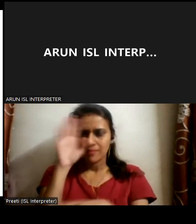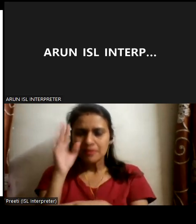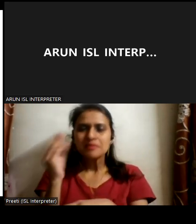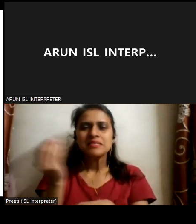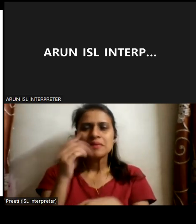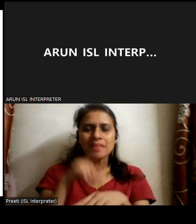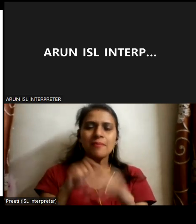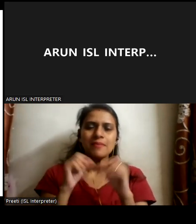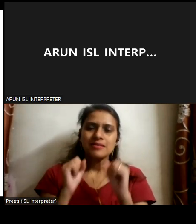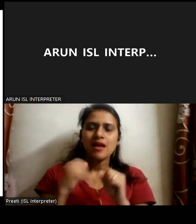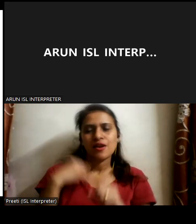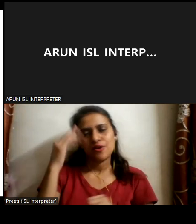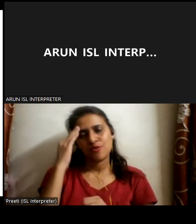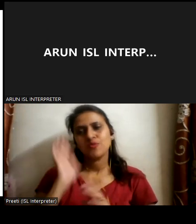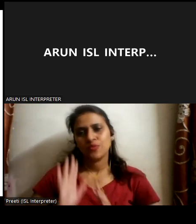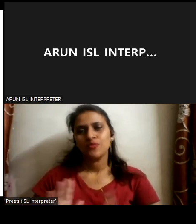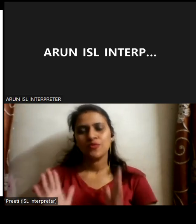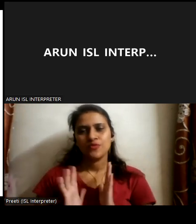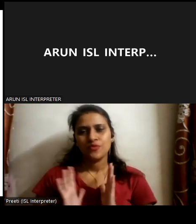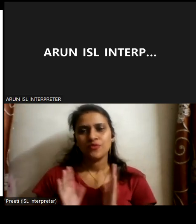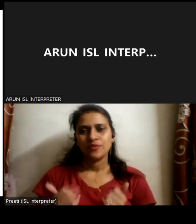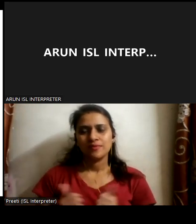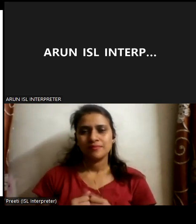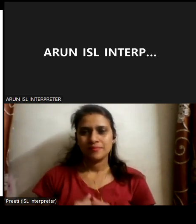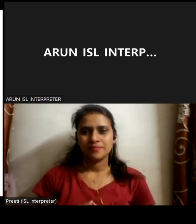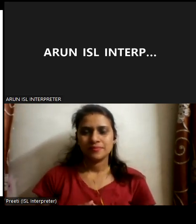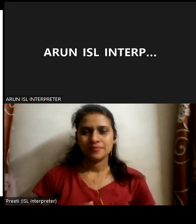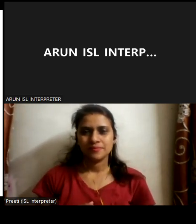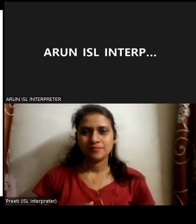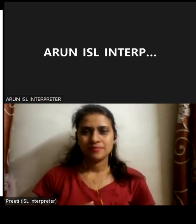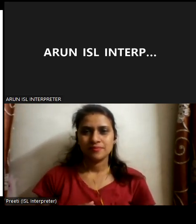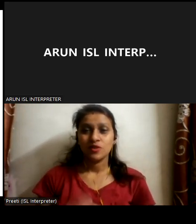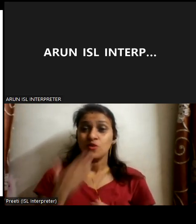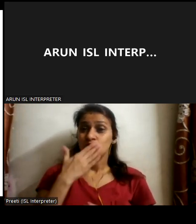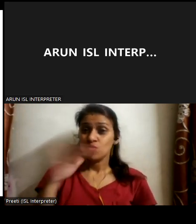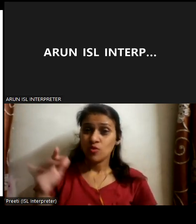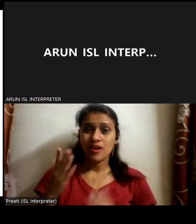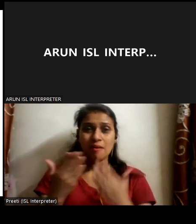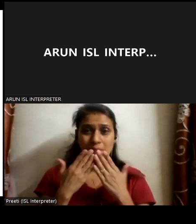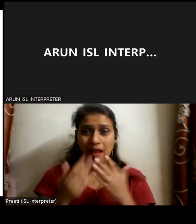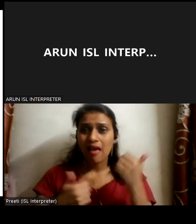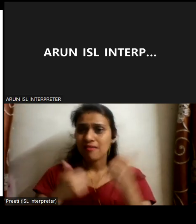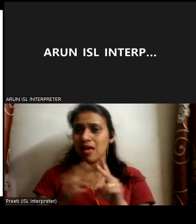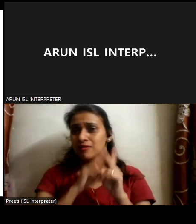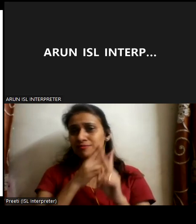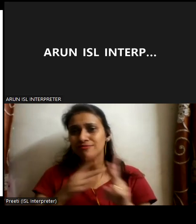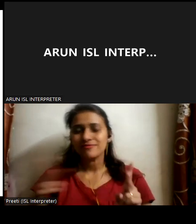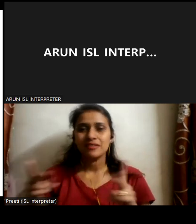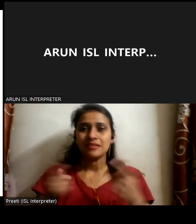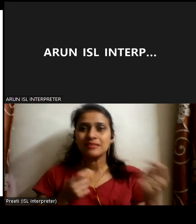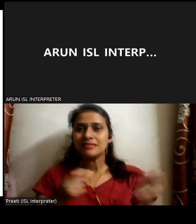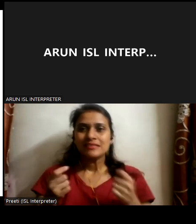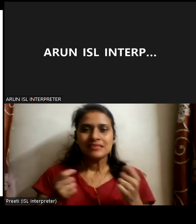जाता है। सो आई अंडरस्टैंड दैट देयर आर न्यूमरस एंगेजमेंट्स एज स्टूडेंट्स फॉर ऑल ऑफ यू। सो इवन इफ यू डोंट